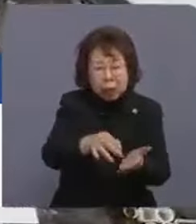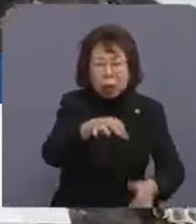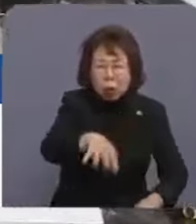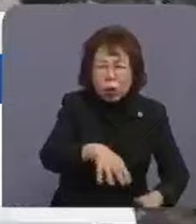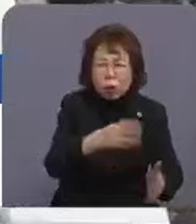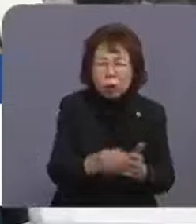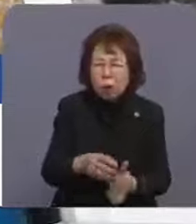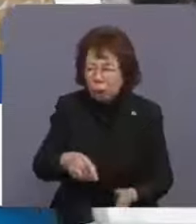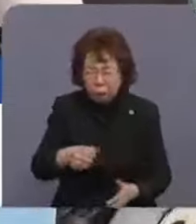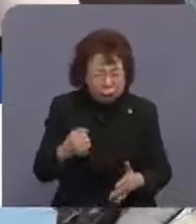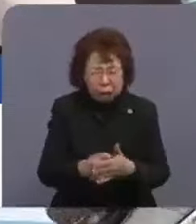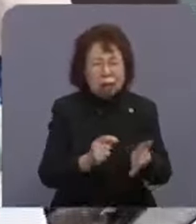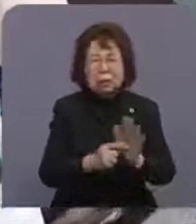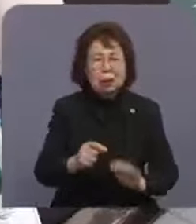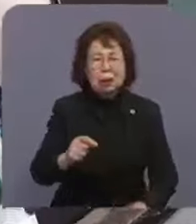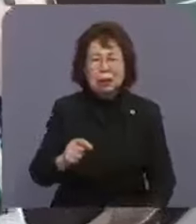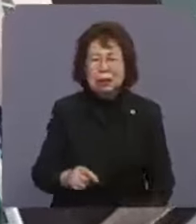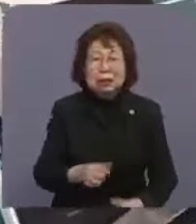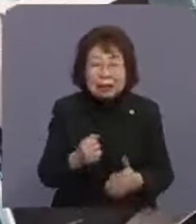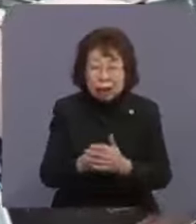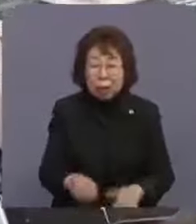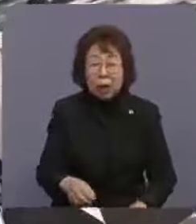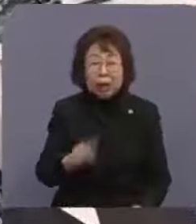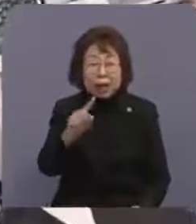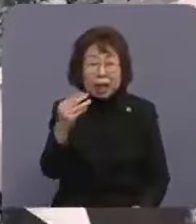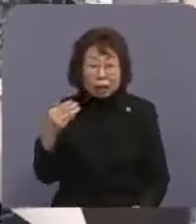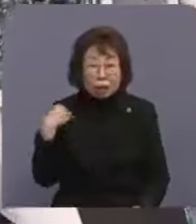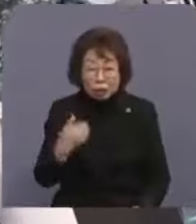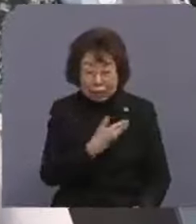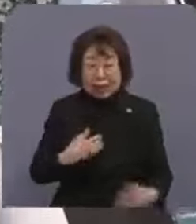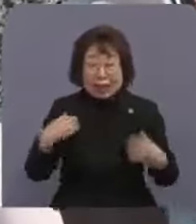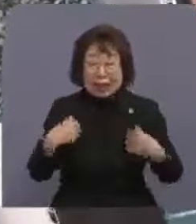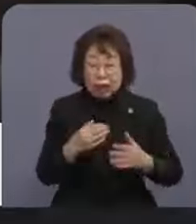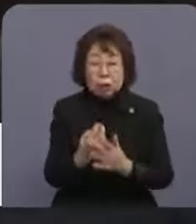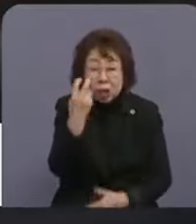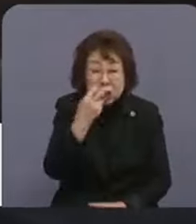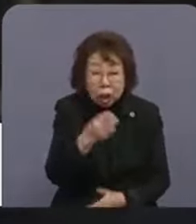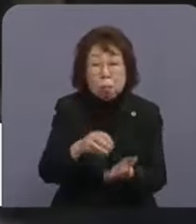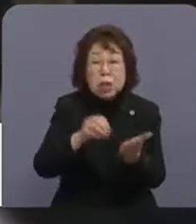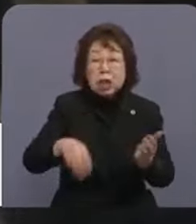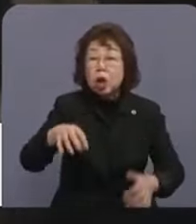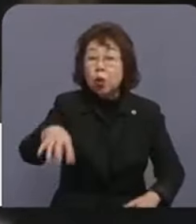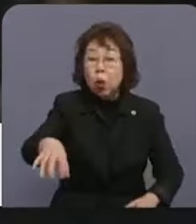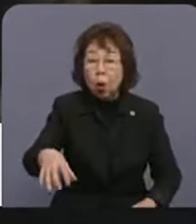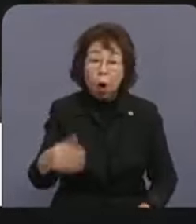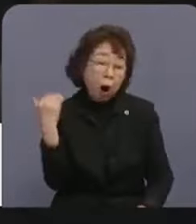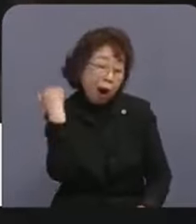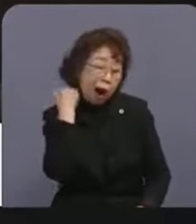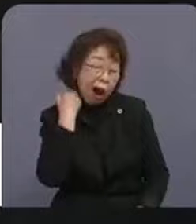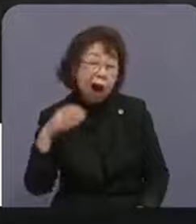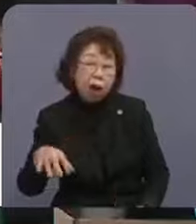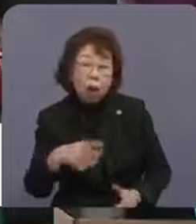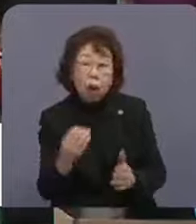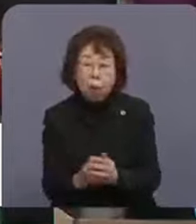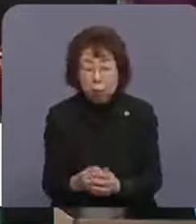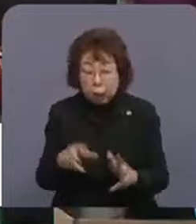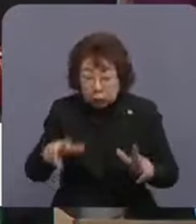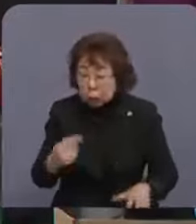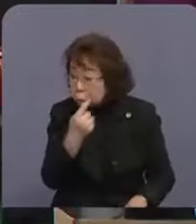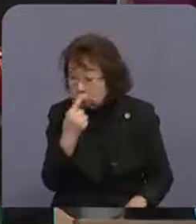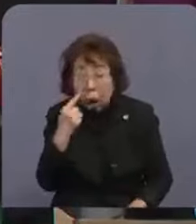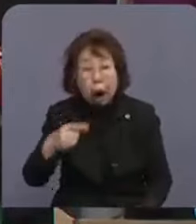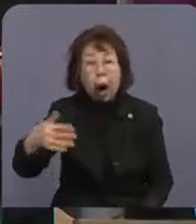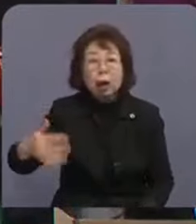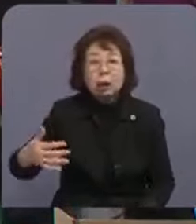탁가가 이름 뭐라거든요. 게다가 소방당국과 자치단체는 점검에서 제외된 시장 점포수 등에 대해선 현황조차